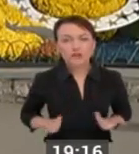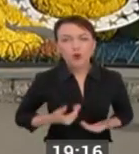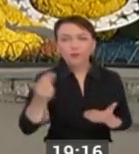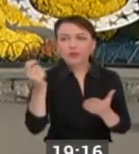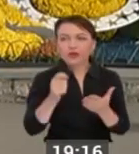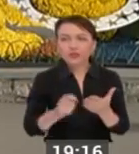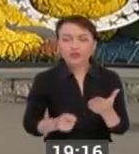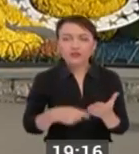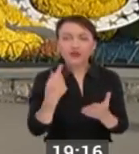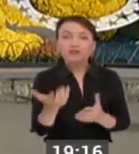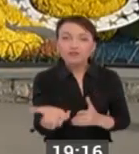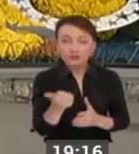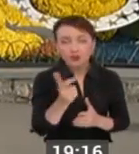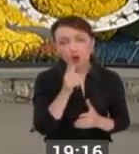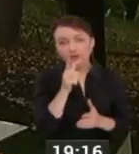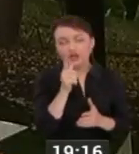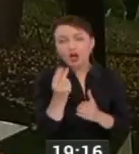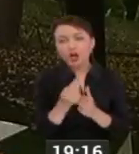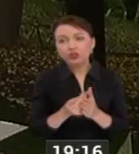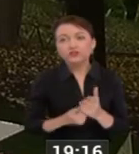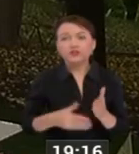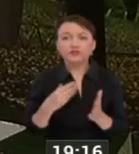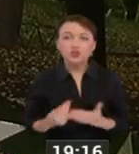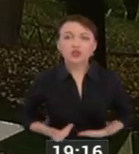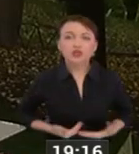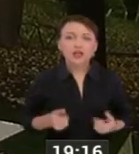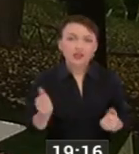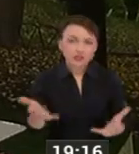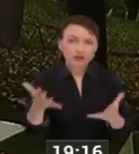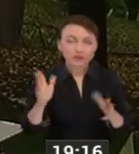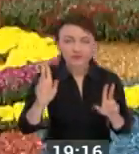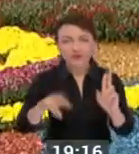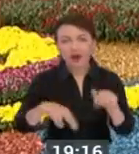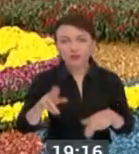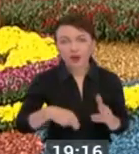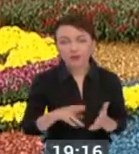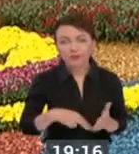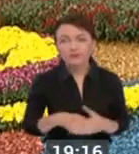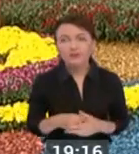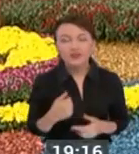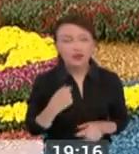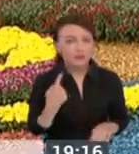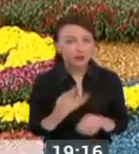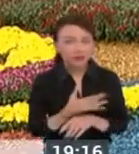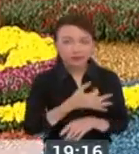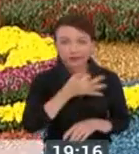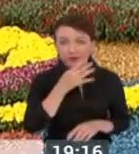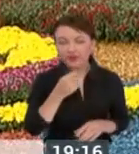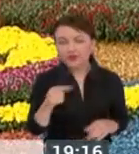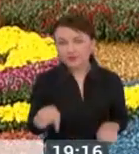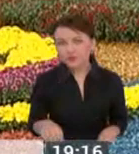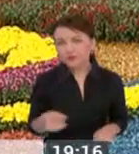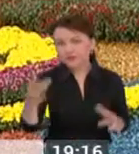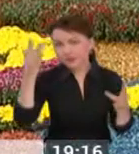закликає «візьми олівці і розфарбуй своє життя яскравими фарбами». Дуже сподобалось. Я тут перший раз на співочому полі